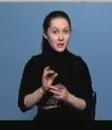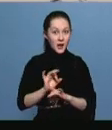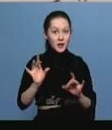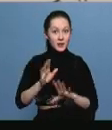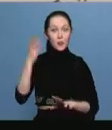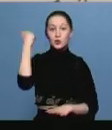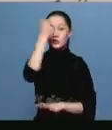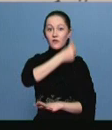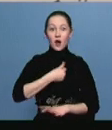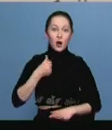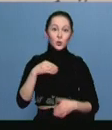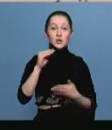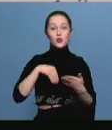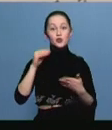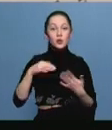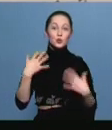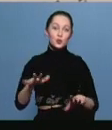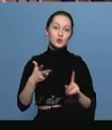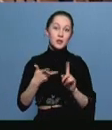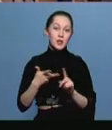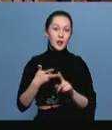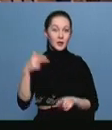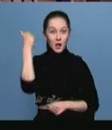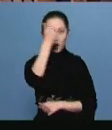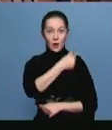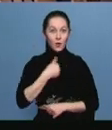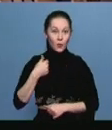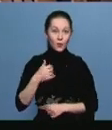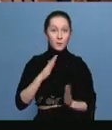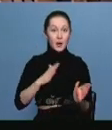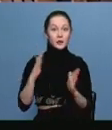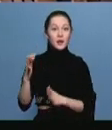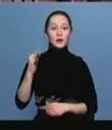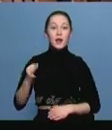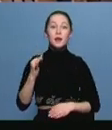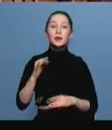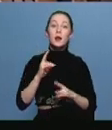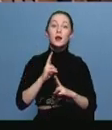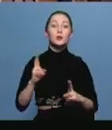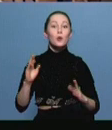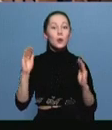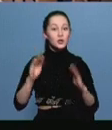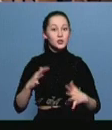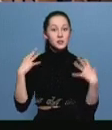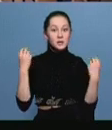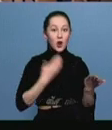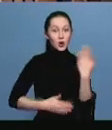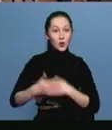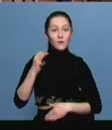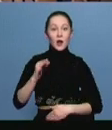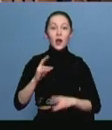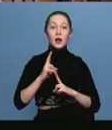года. Сочинения выпускники школ пишут уже третий год подряд. Ученики с ограниченными возможностями здоровья, а также обучающиеся в